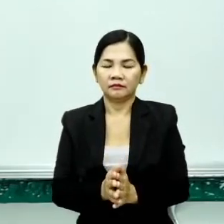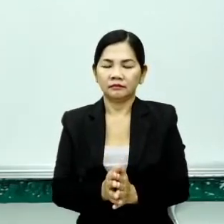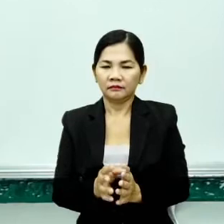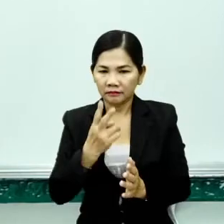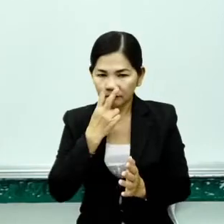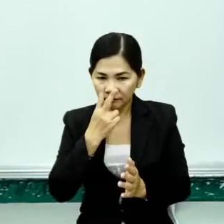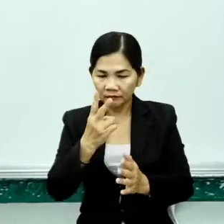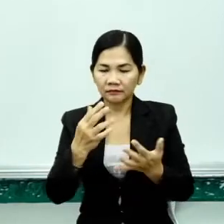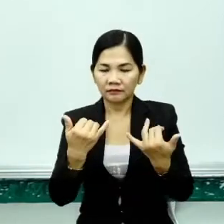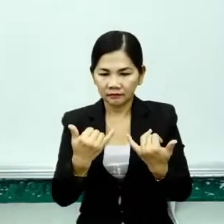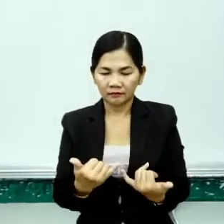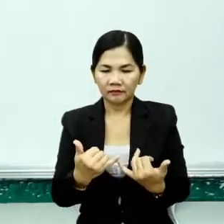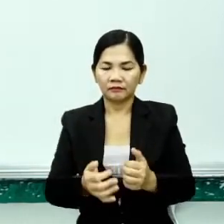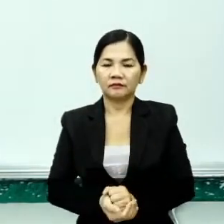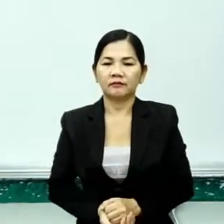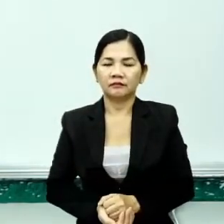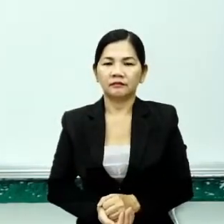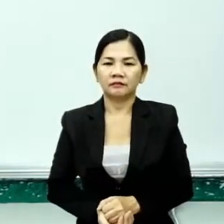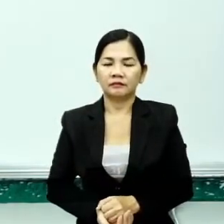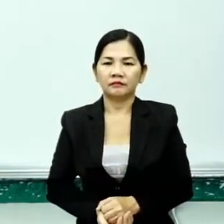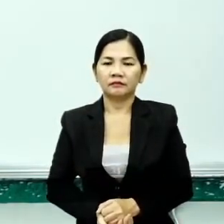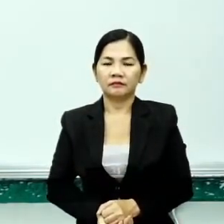thành ác nghĩa là con